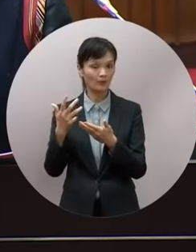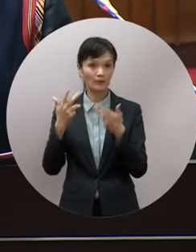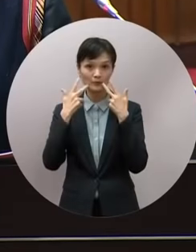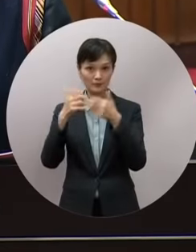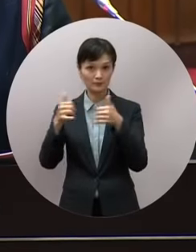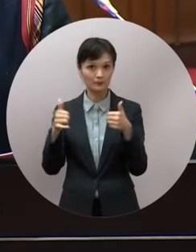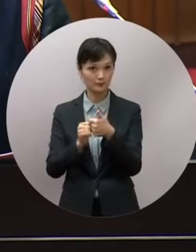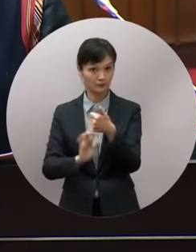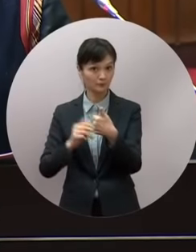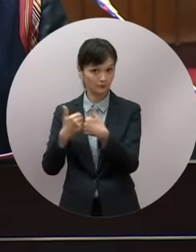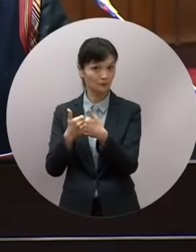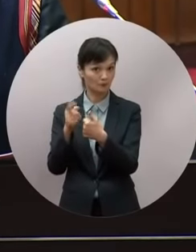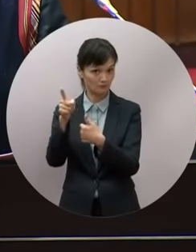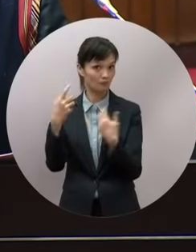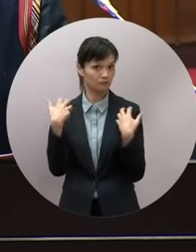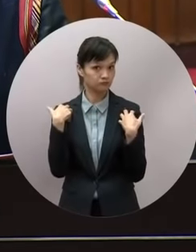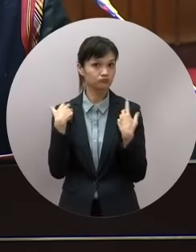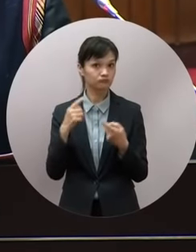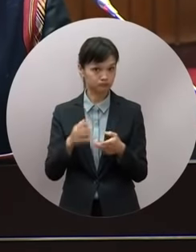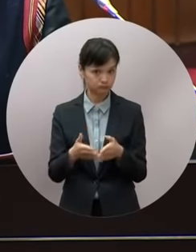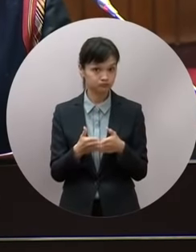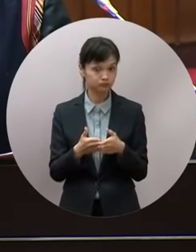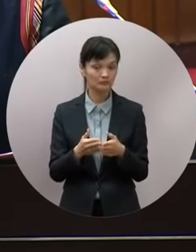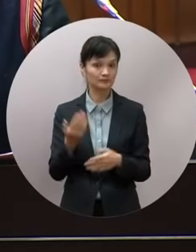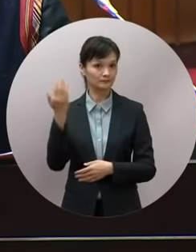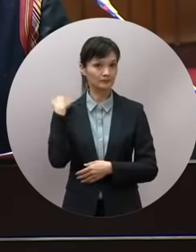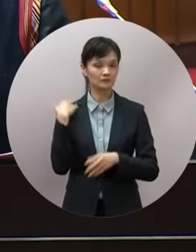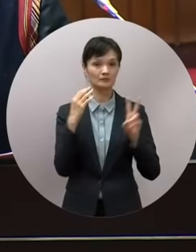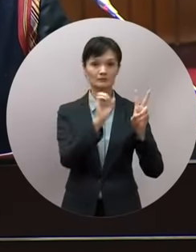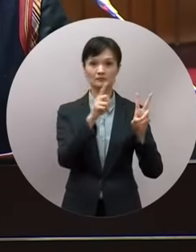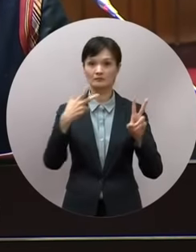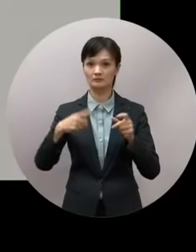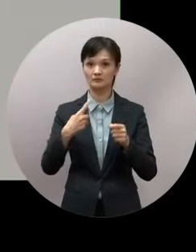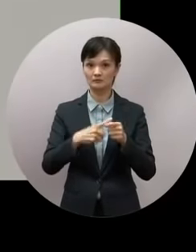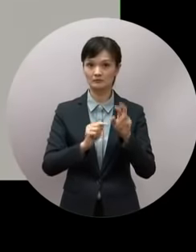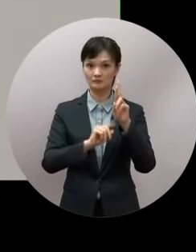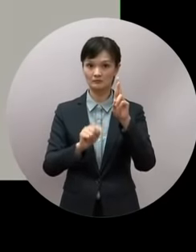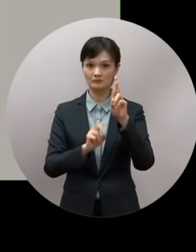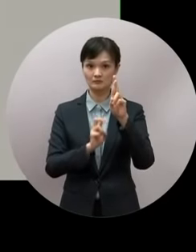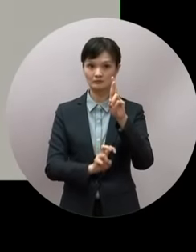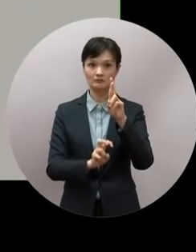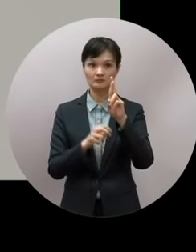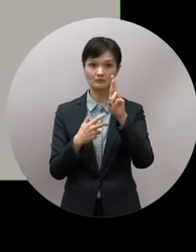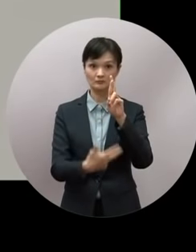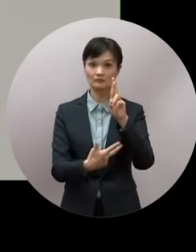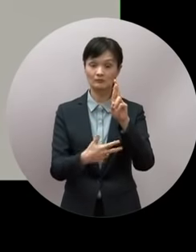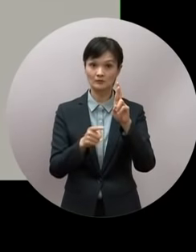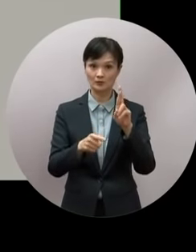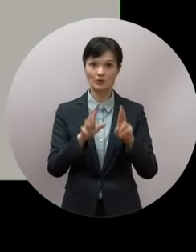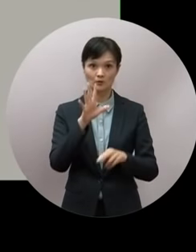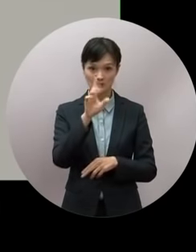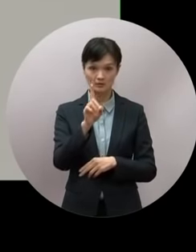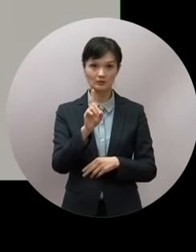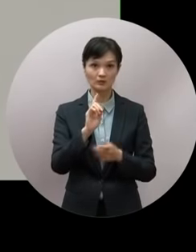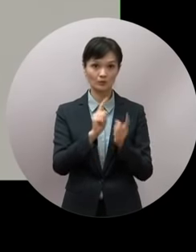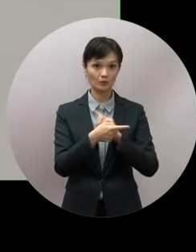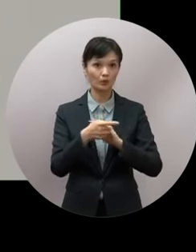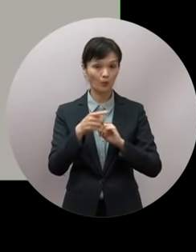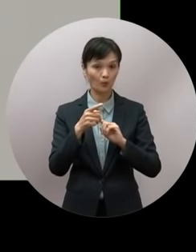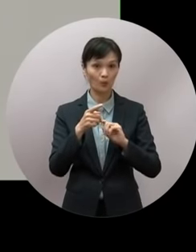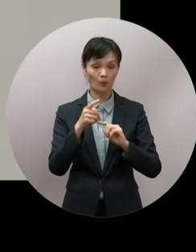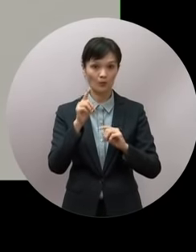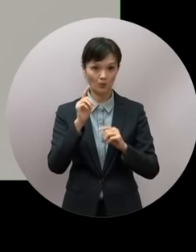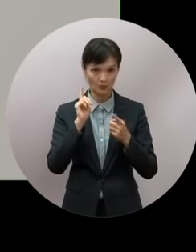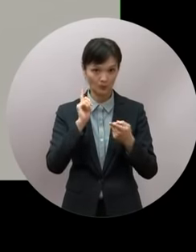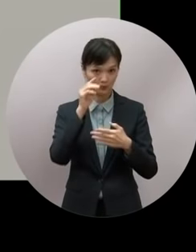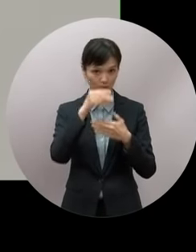照2017年12月27号通过的促转条例。院长您看一下，所以我